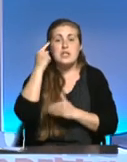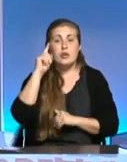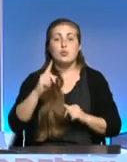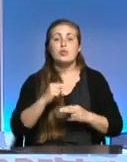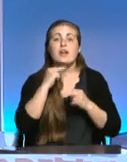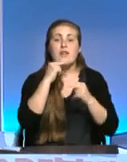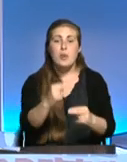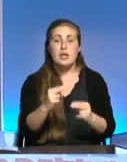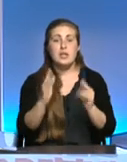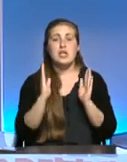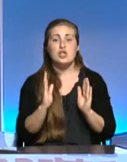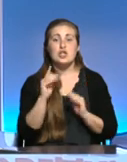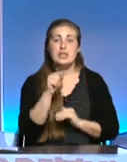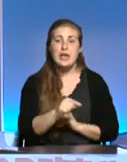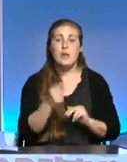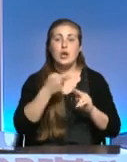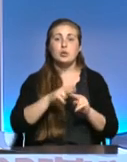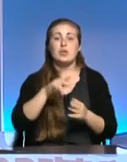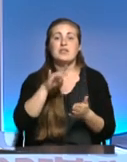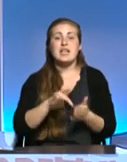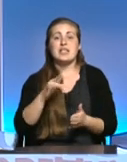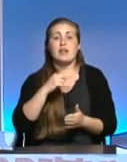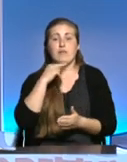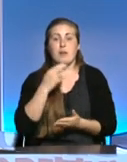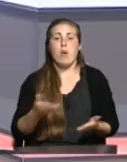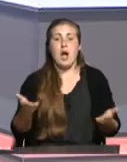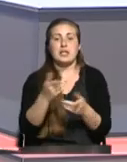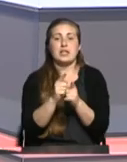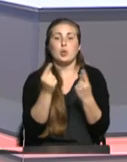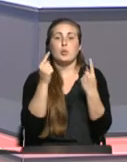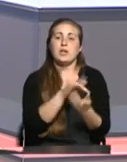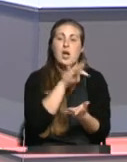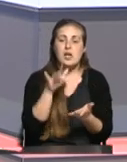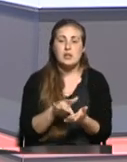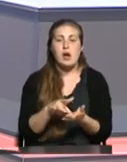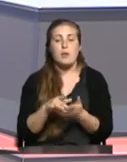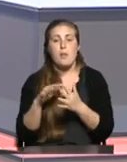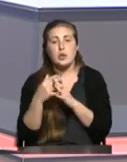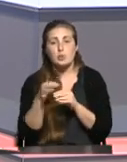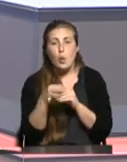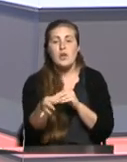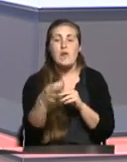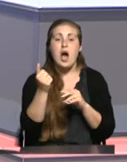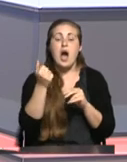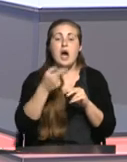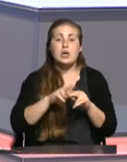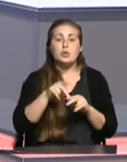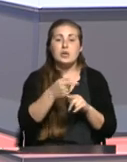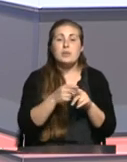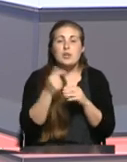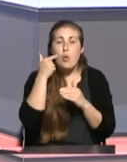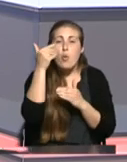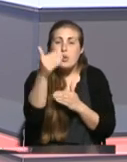внимание лишь тем которые в в центре внимания находятся до каких-то крупных городах поселка хотя который там где-то отдали зачастую их не